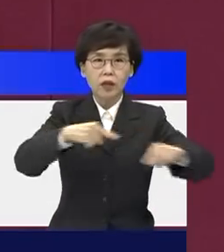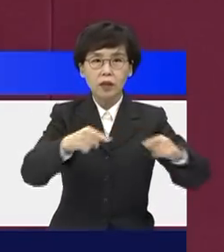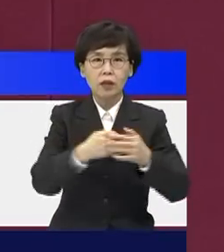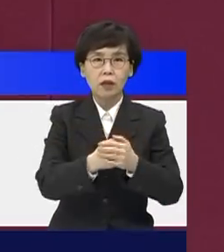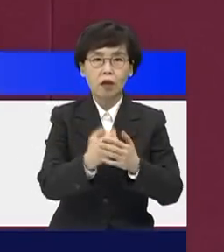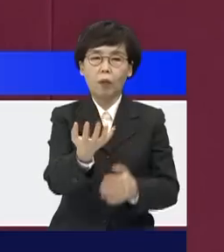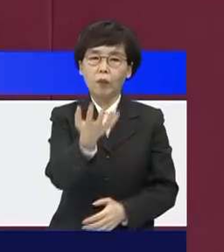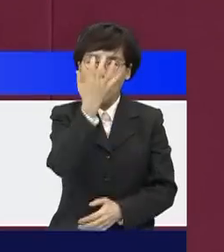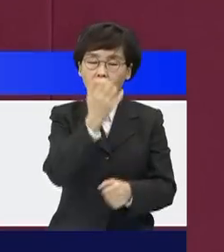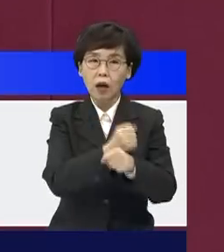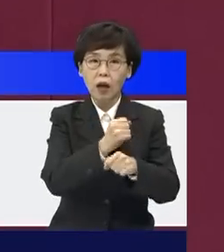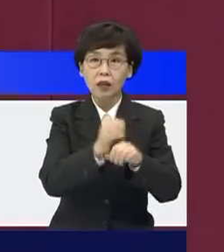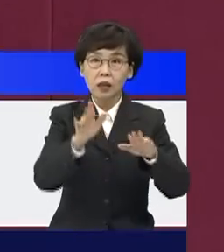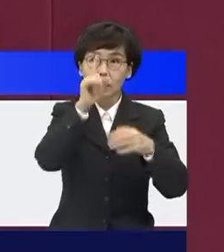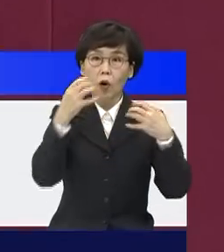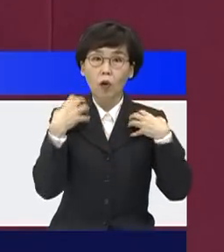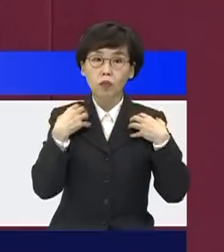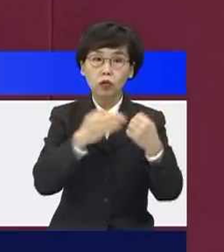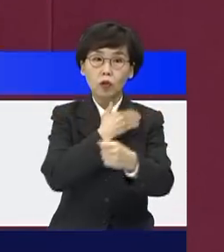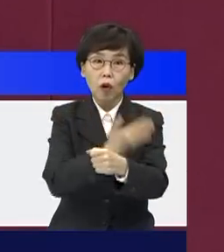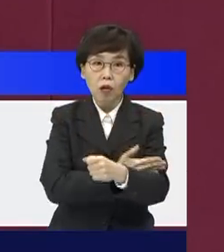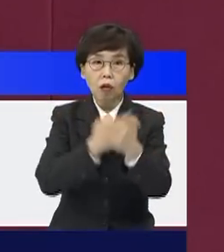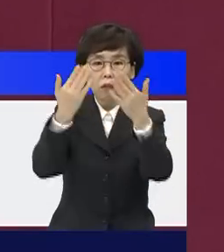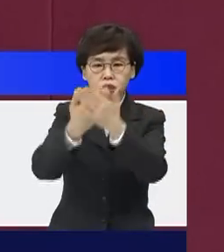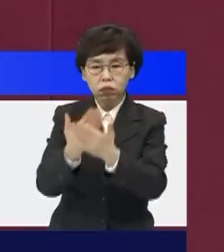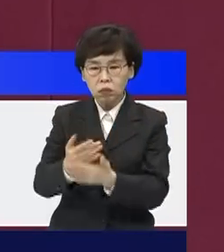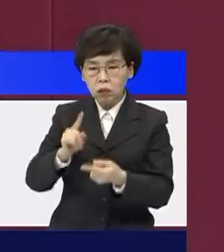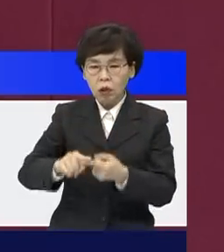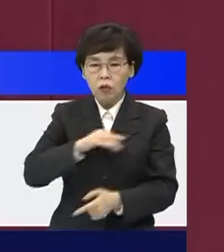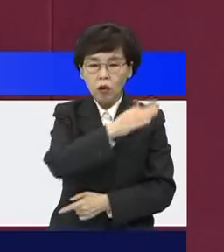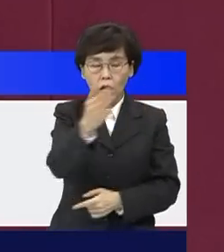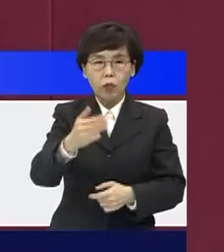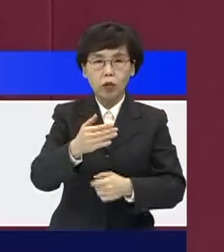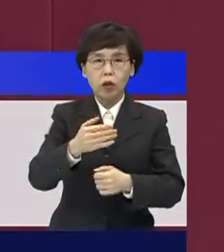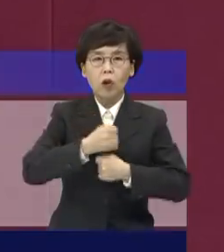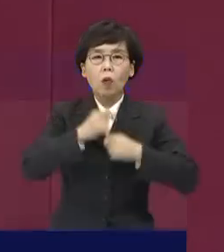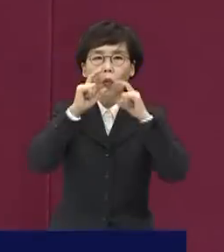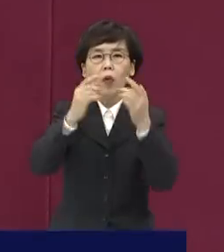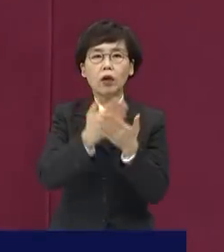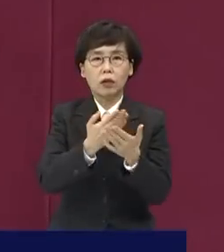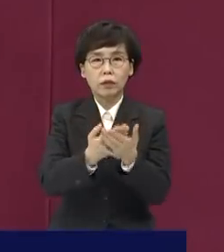퇴행에 대해서 여러분께서 엄중한 경고를 보내주시기 바랍니다.